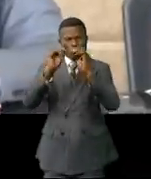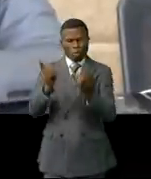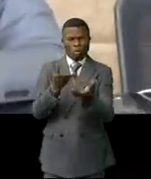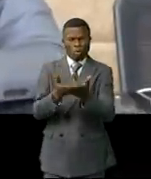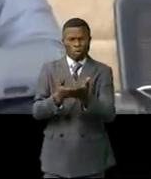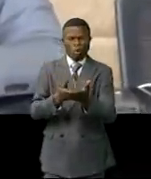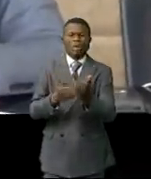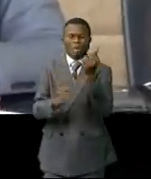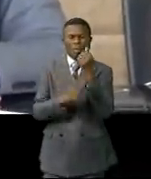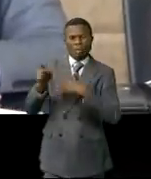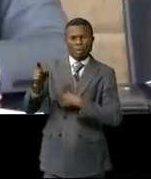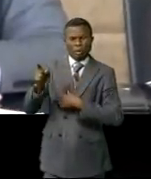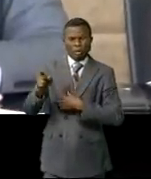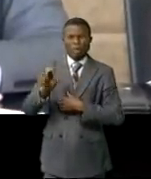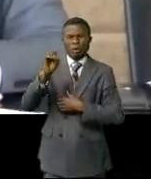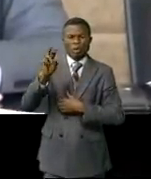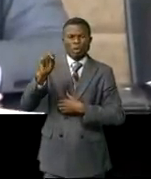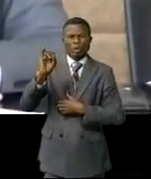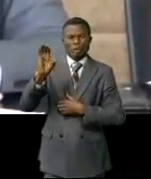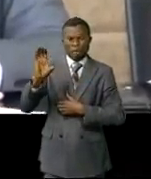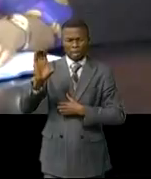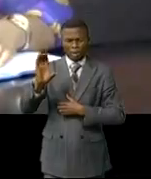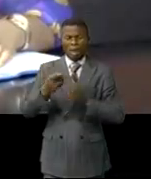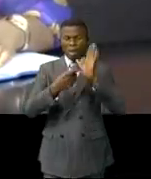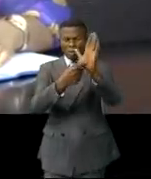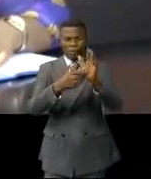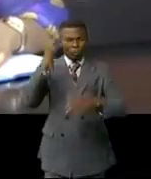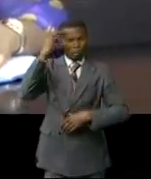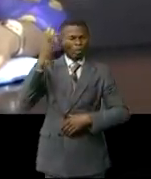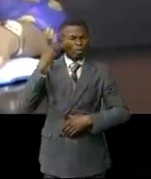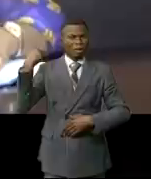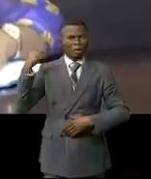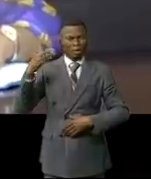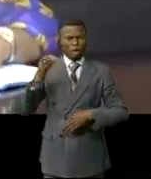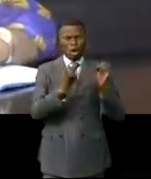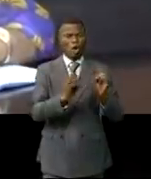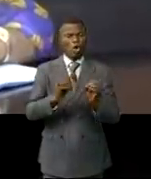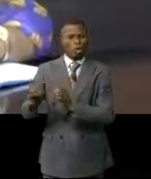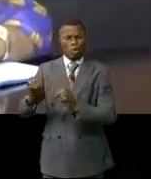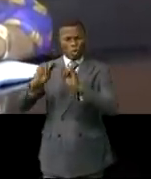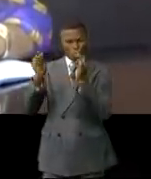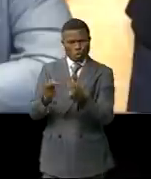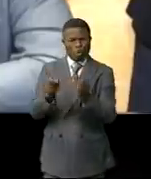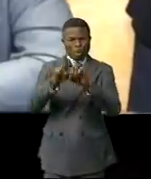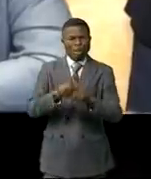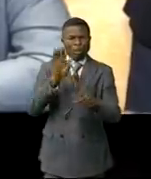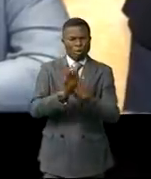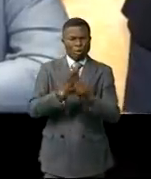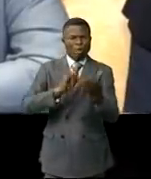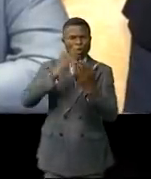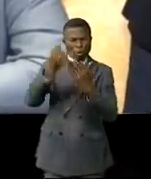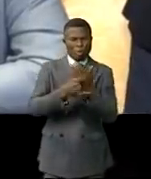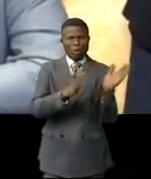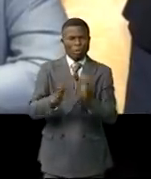des ingénieurs civils de l'ONICIV a eu à présenter au ministre d'État l'organisation et les différentes